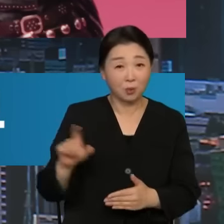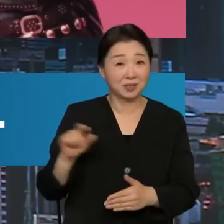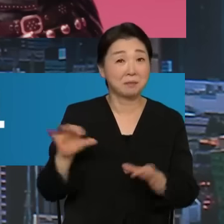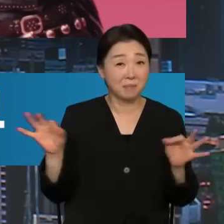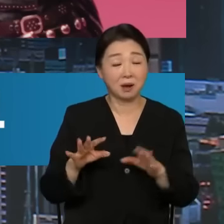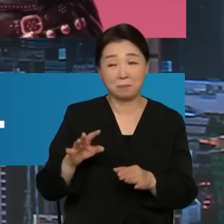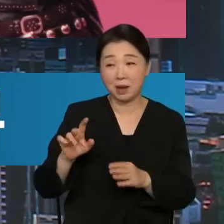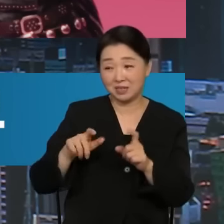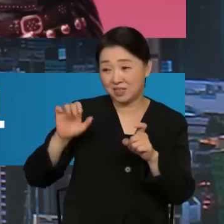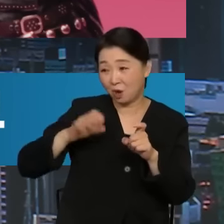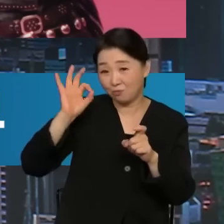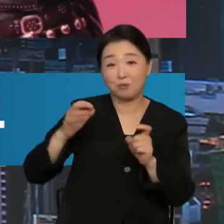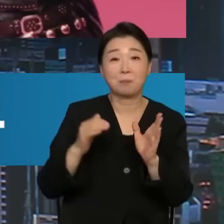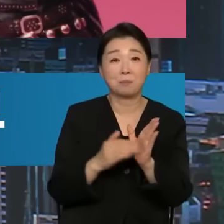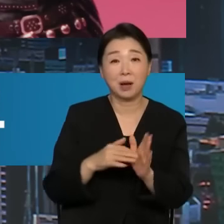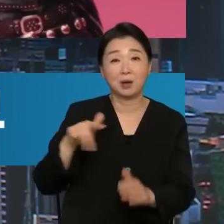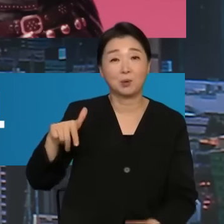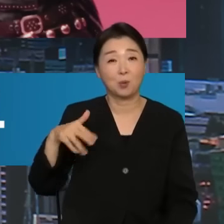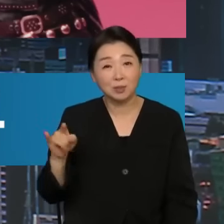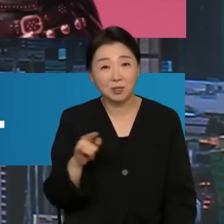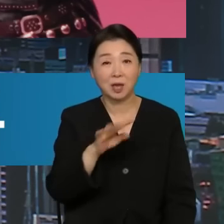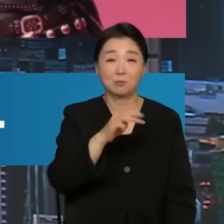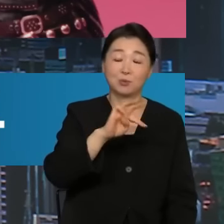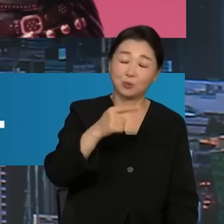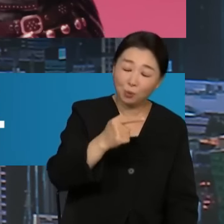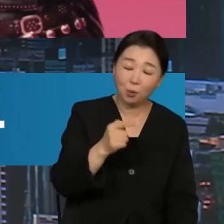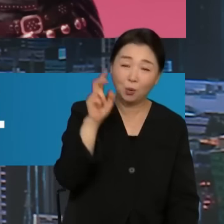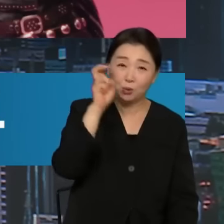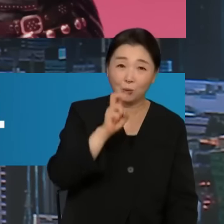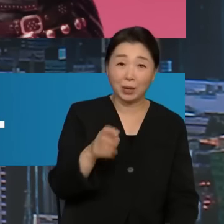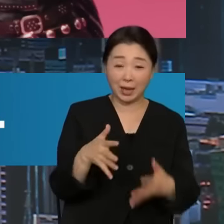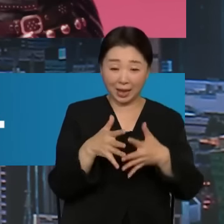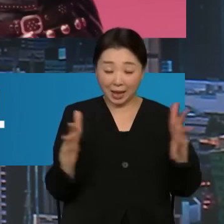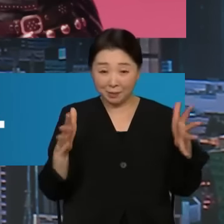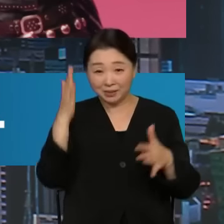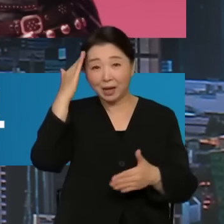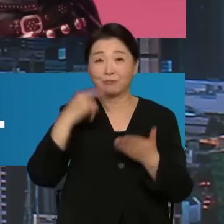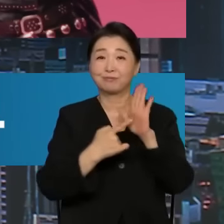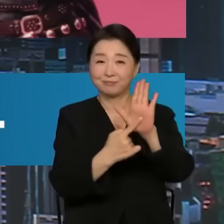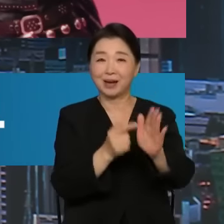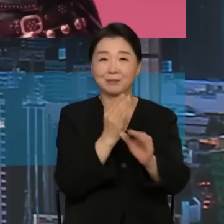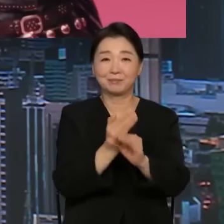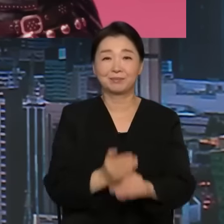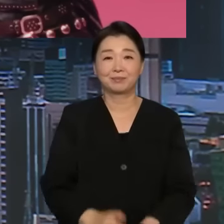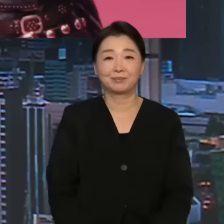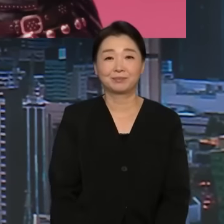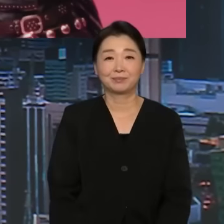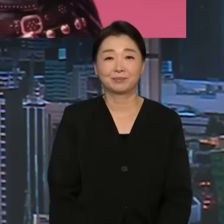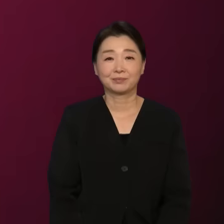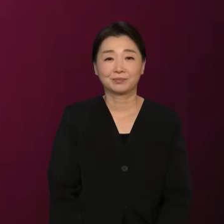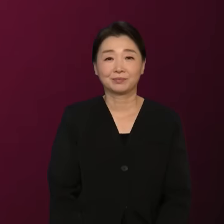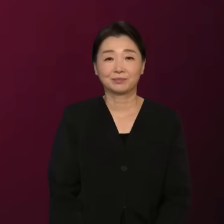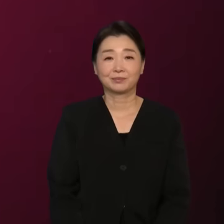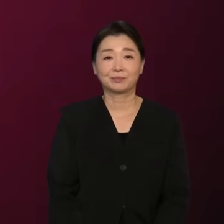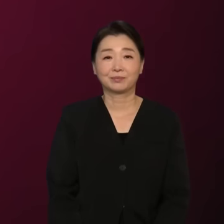넘겼습니다. 로제와 브루노 마스가 부른 노래 아파트가 또 한 번 한국을 알리고 있습니다. 조소희 기자입니다.